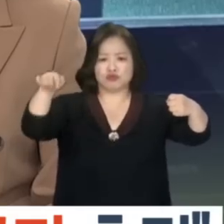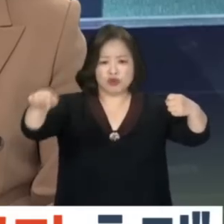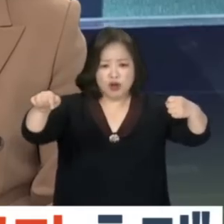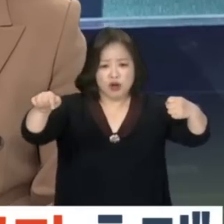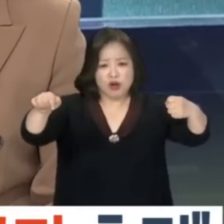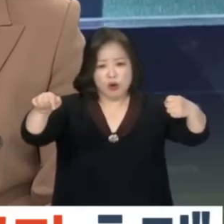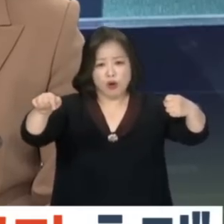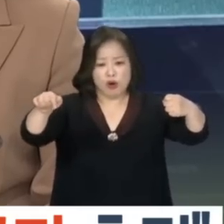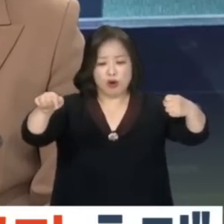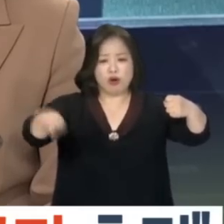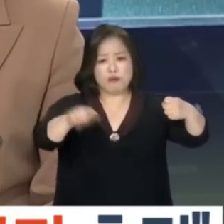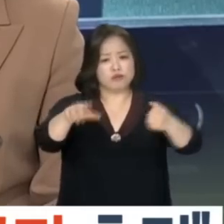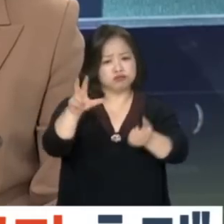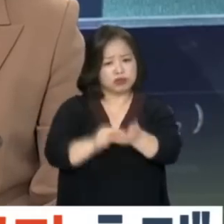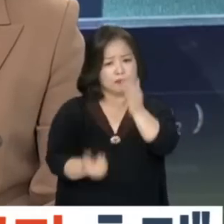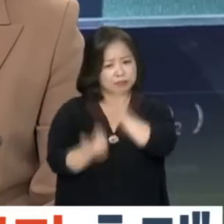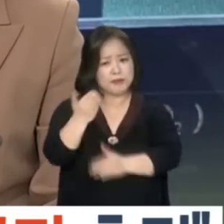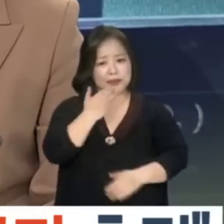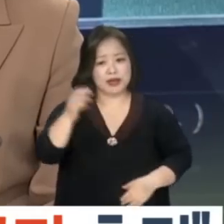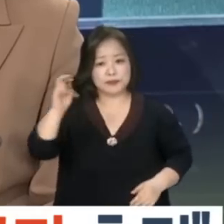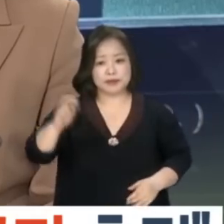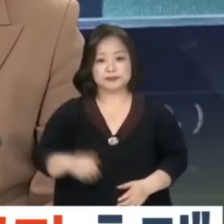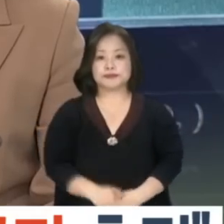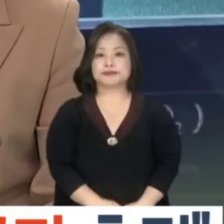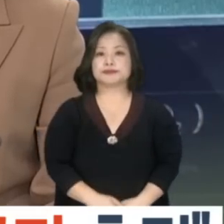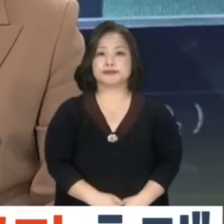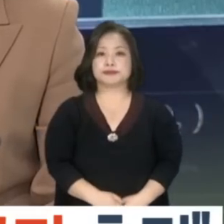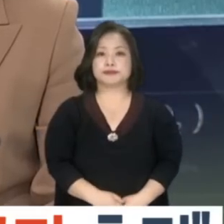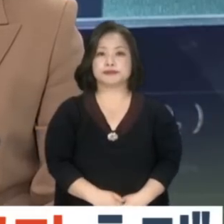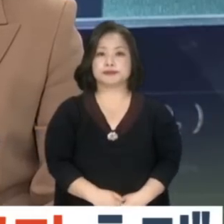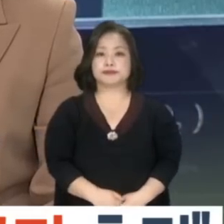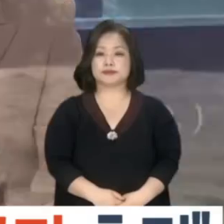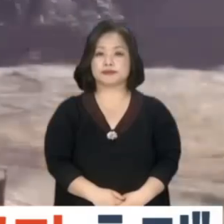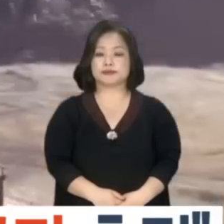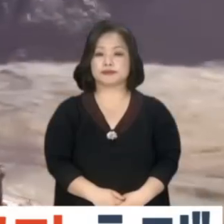수밖에 없다는 전망입니다. 도쿄 박상현 특파원입니다.